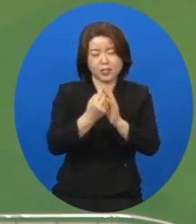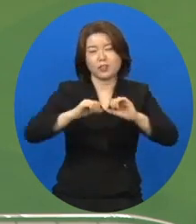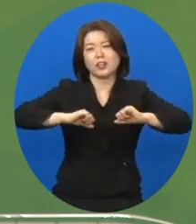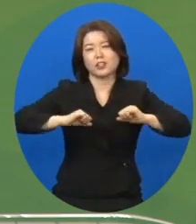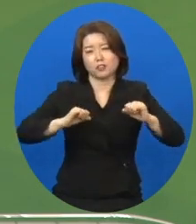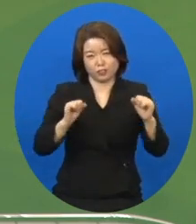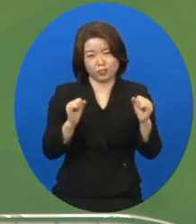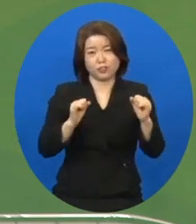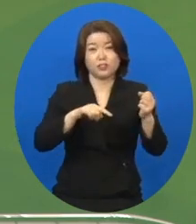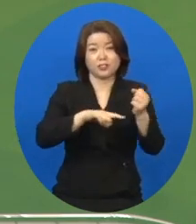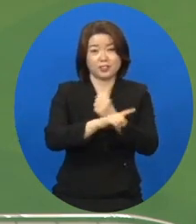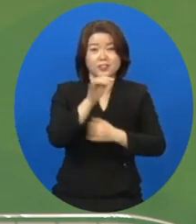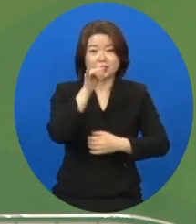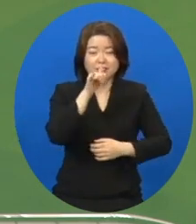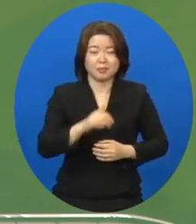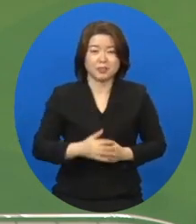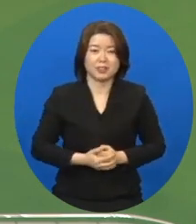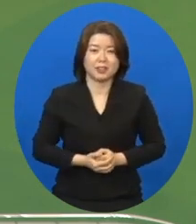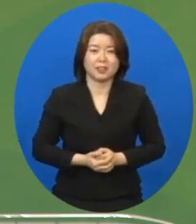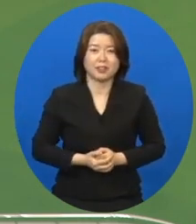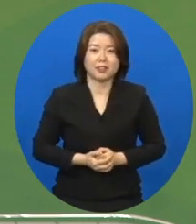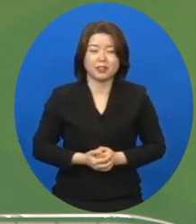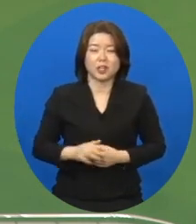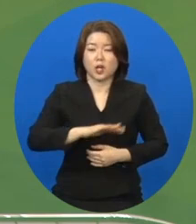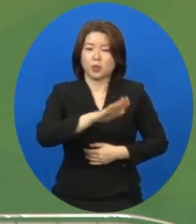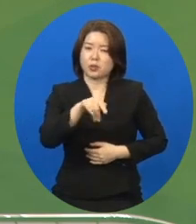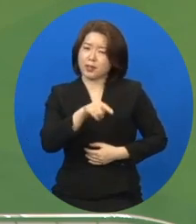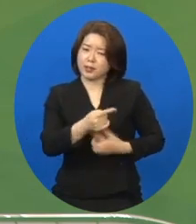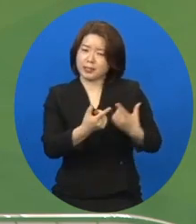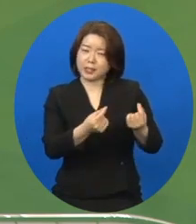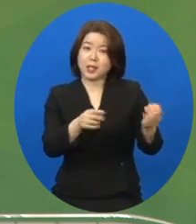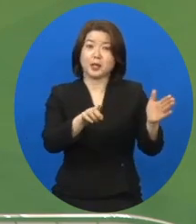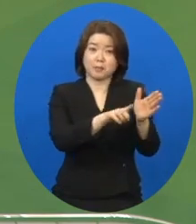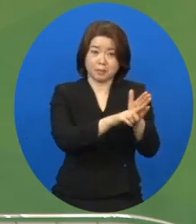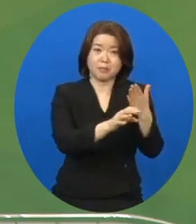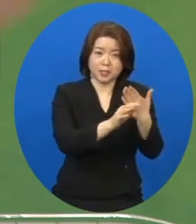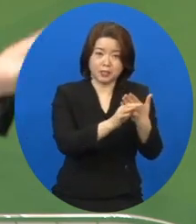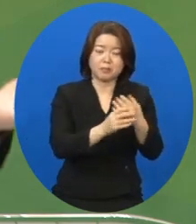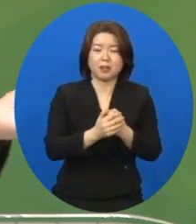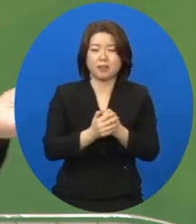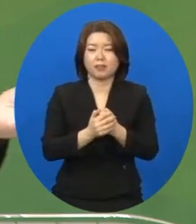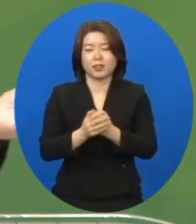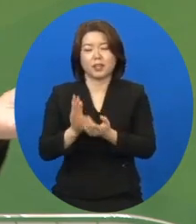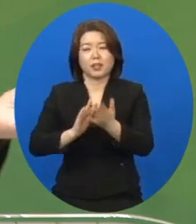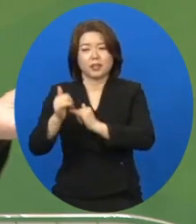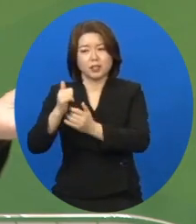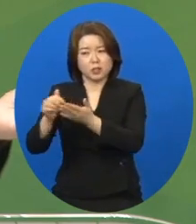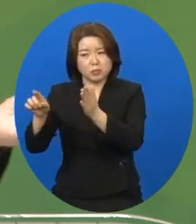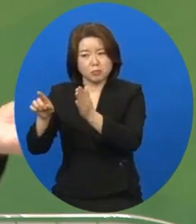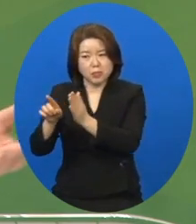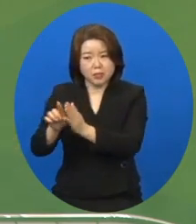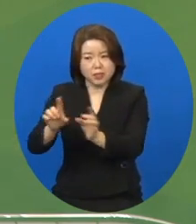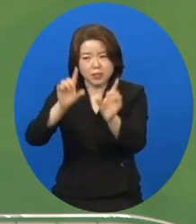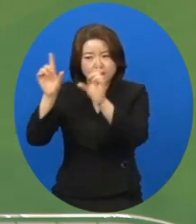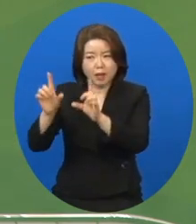겁니다. 우리가 이렇게 믿으면 예수 믿는 삶은 정말 놀라운 삶이에요.